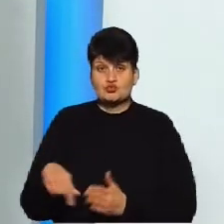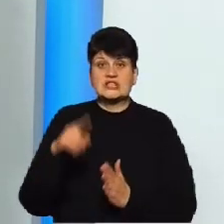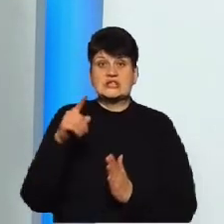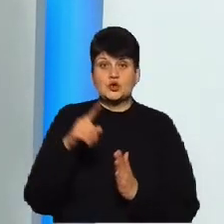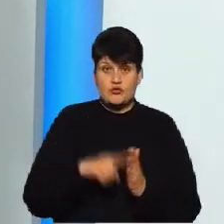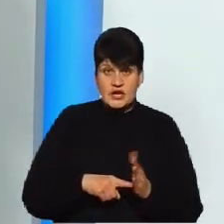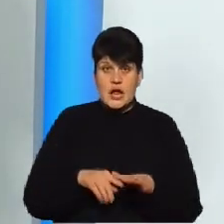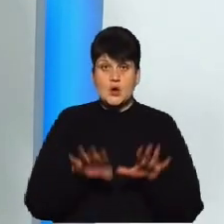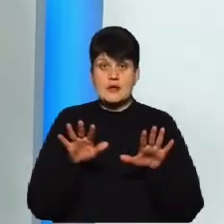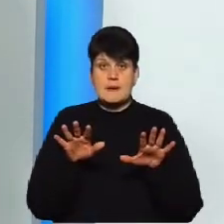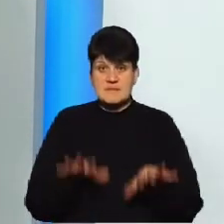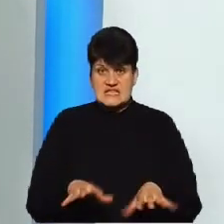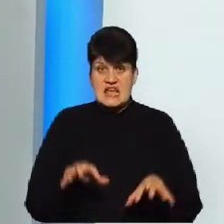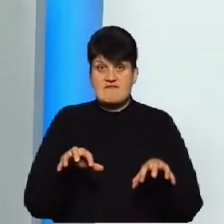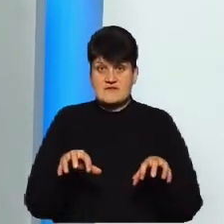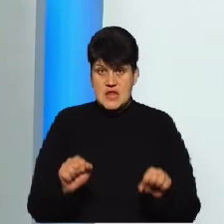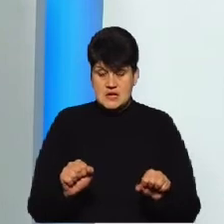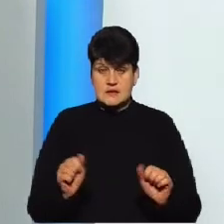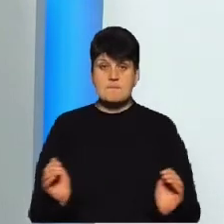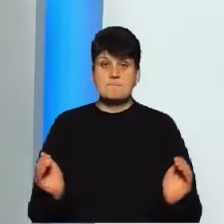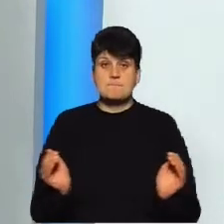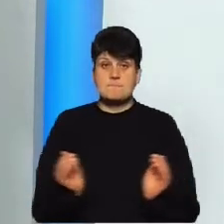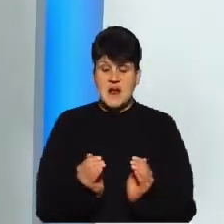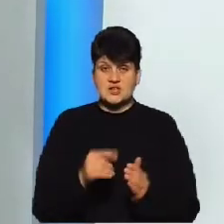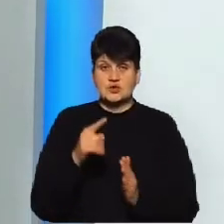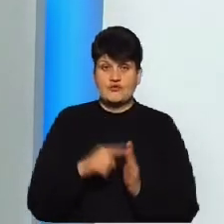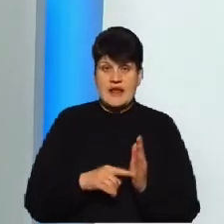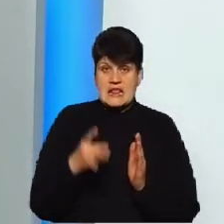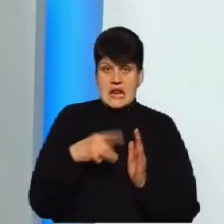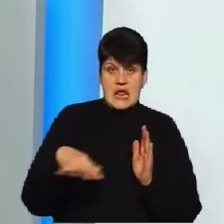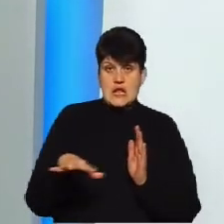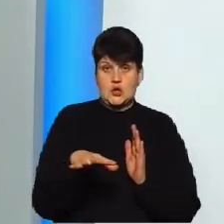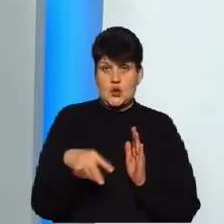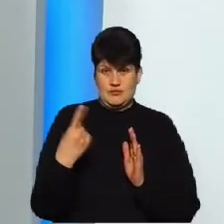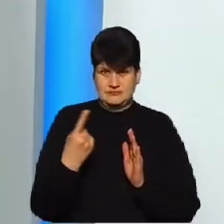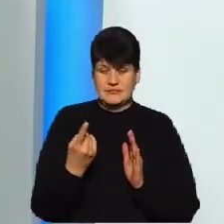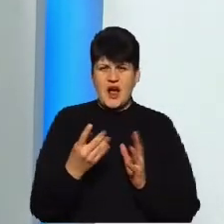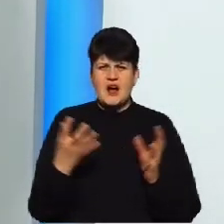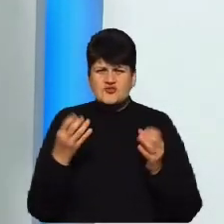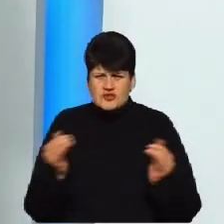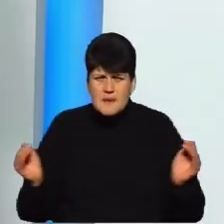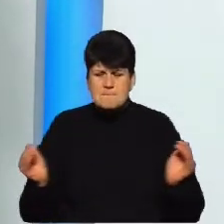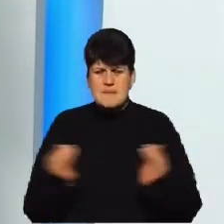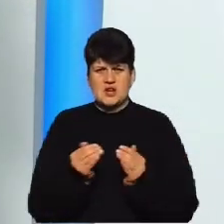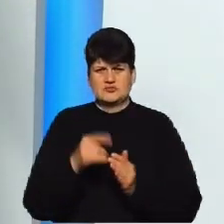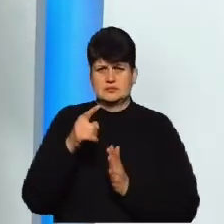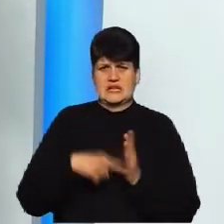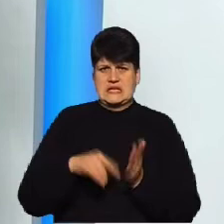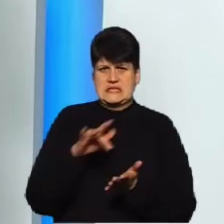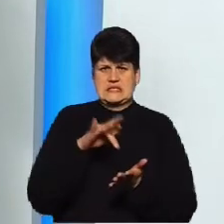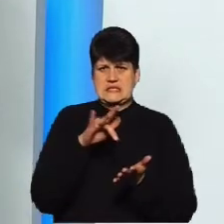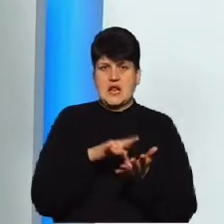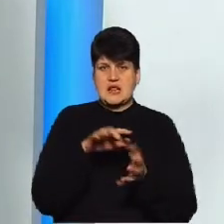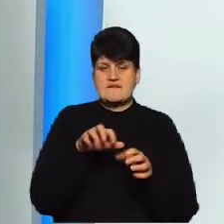владі, менше регіональній і ще менше центральній владі. Тобто, і